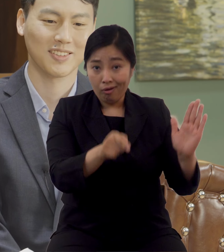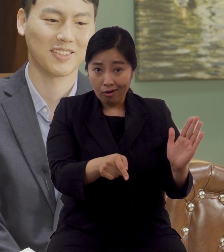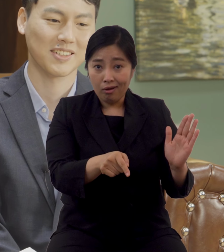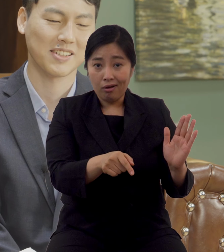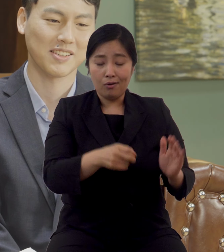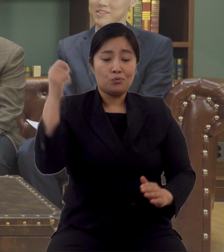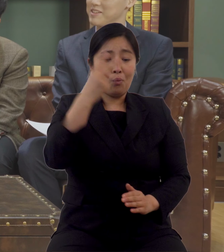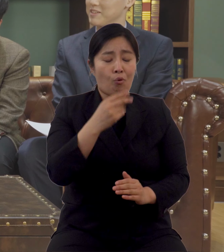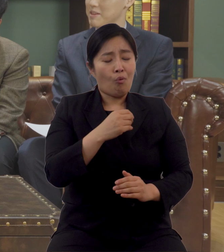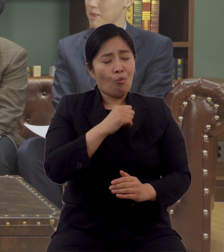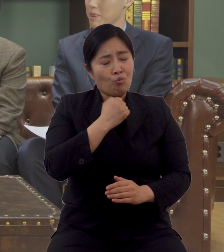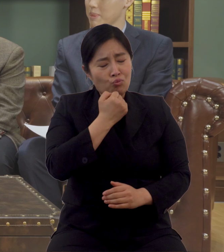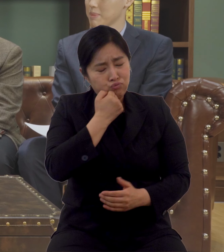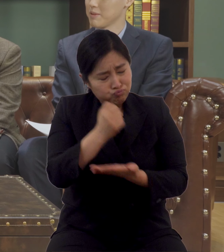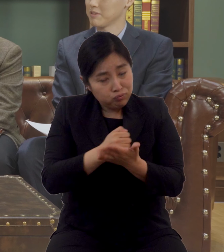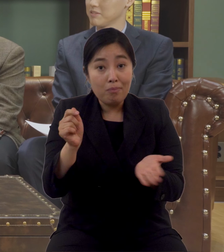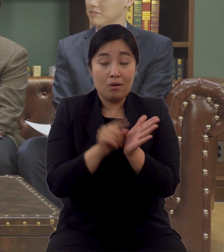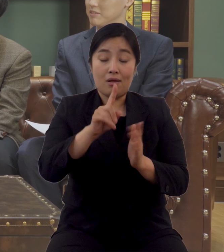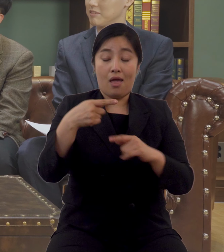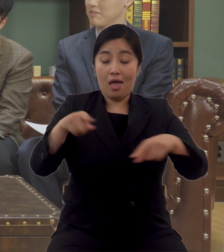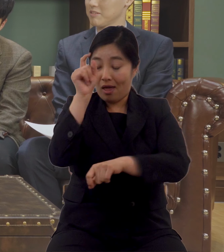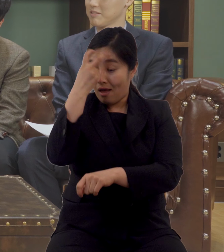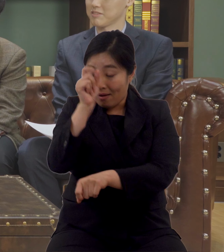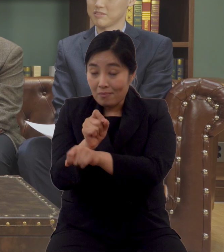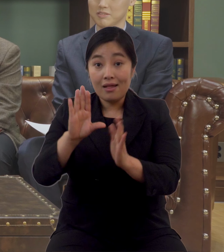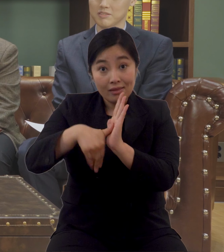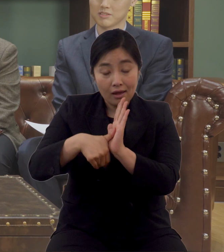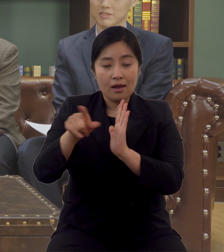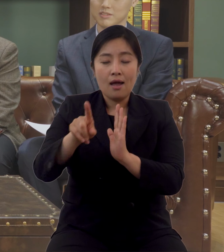이렇게 넘어갔고요. 그리고 공교롭게도 이 지난